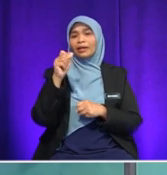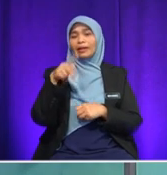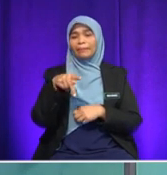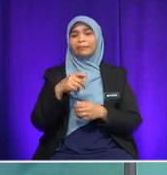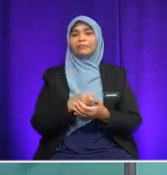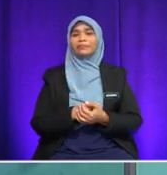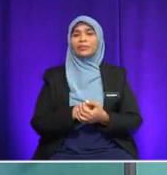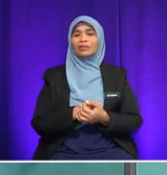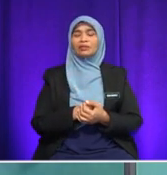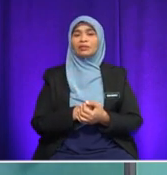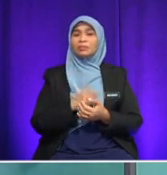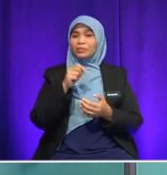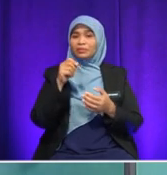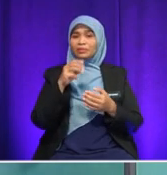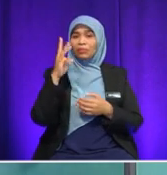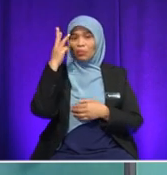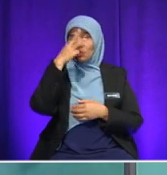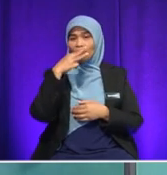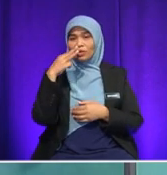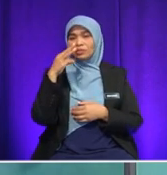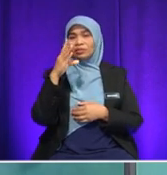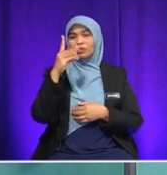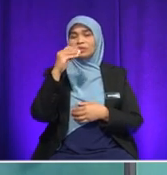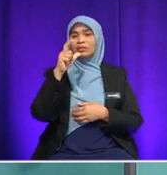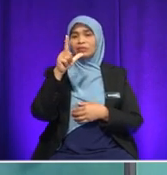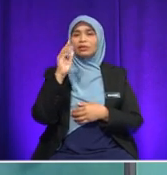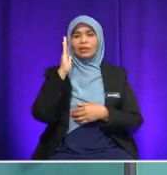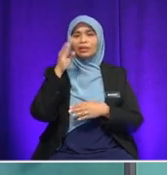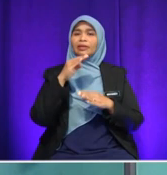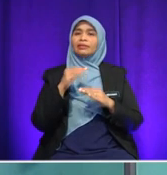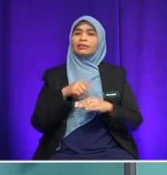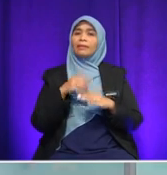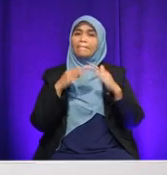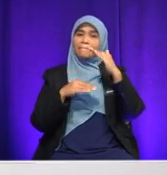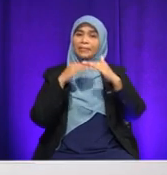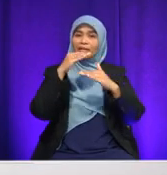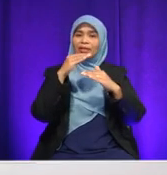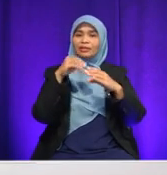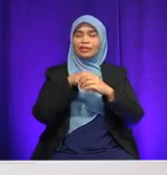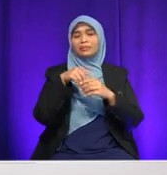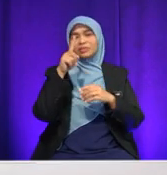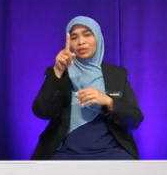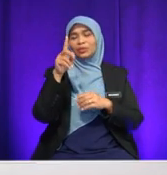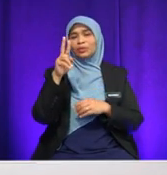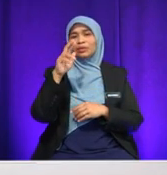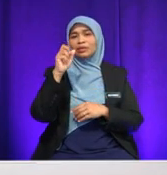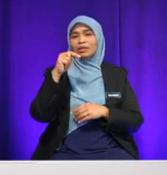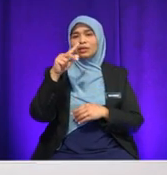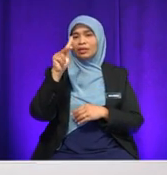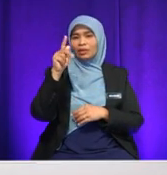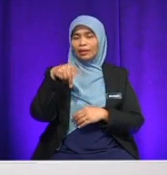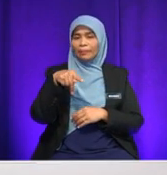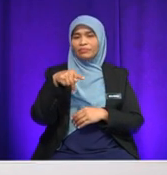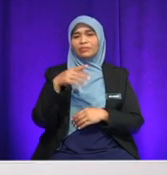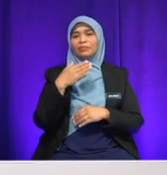pelukisan wajah Dol ni dia akan akan dibina dalam satu rangkap. Berikutnya ialah